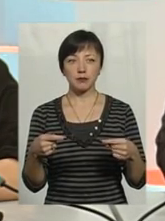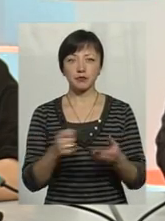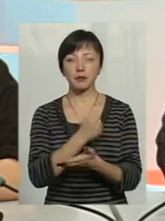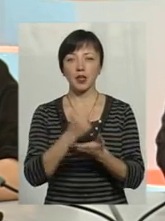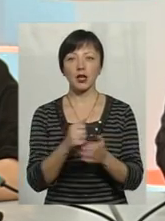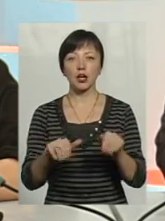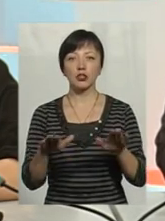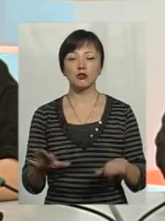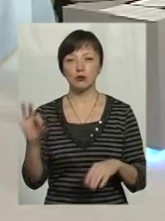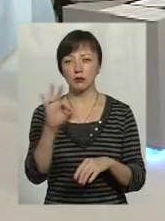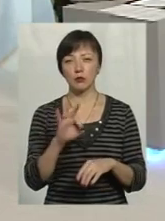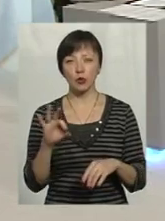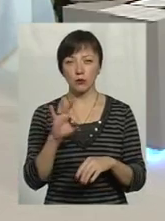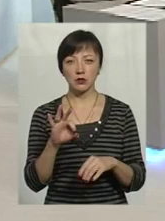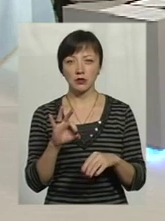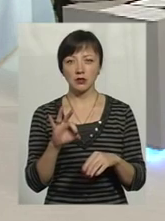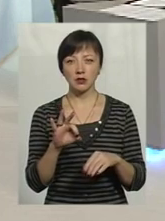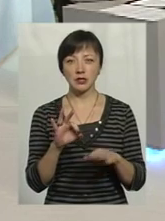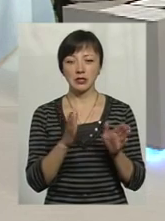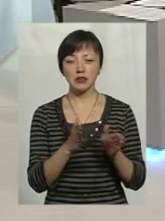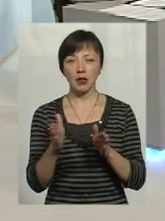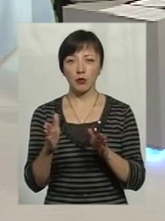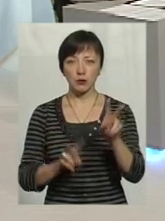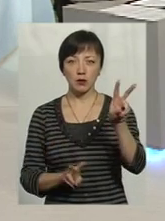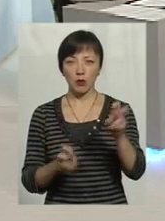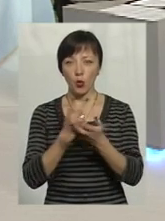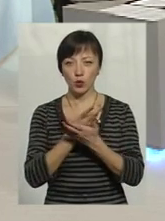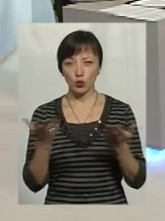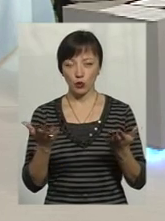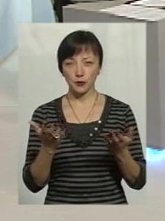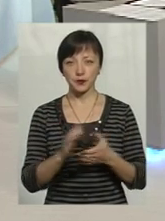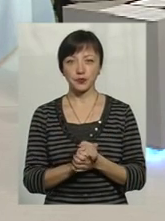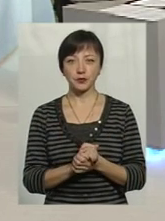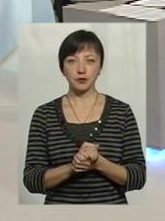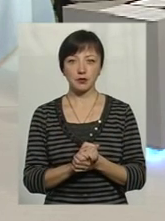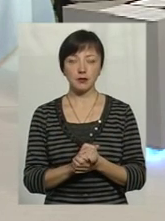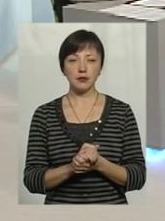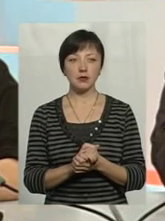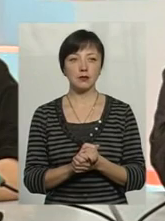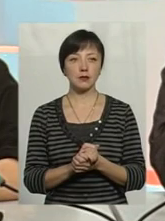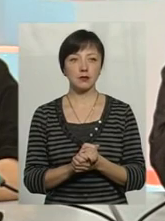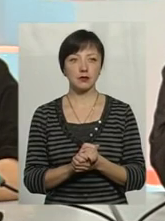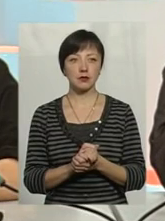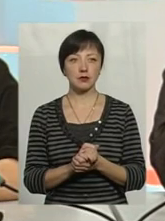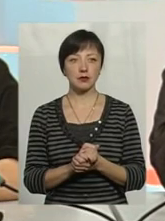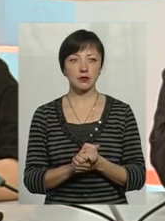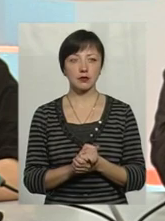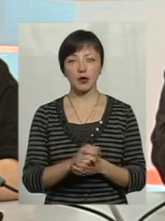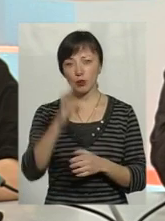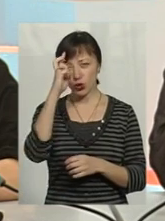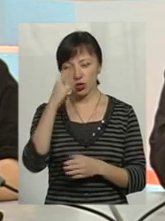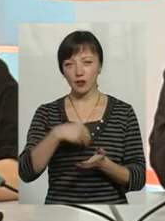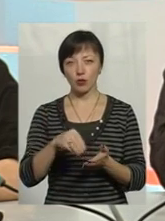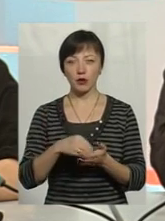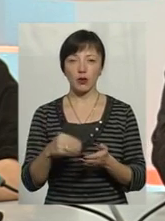прийняття рішення про систему ProZorro в нас, щодо ведення цієї системи ProZorro, щодо державних